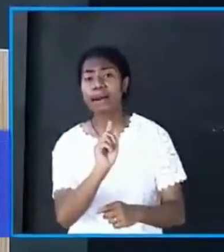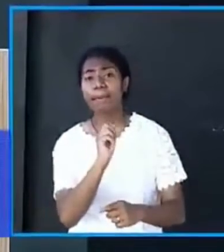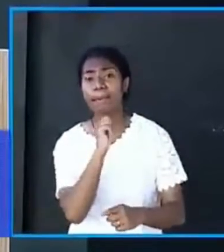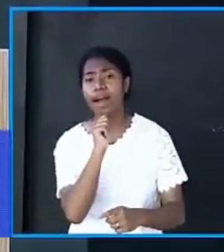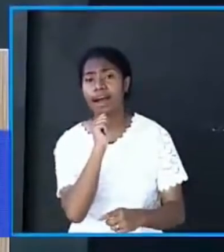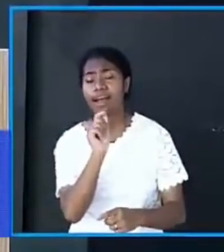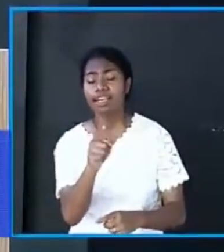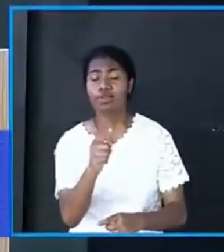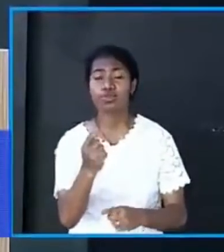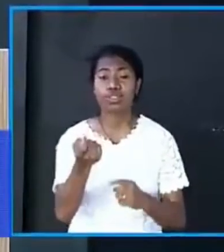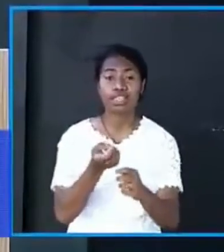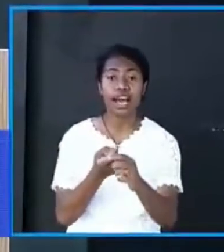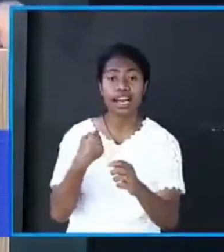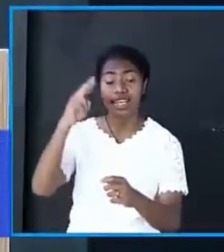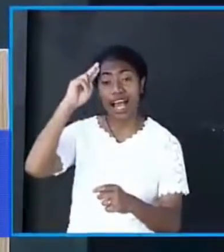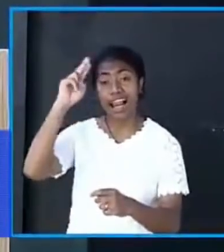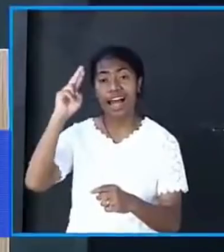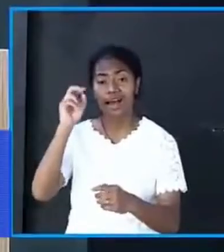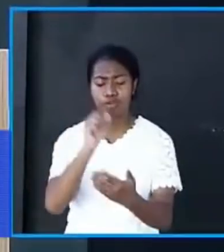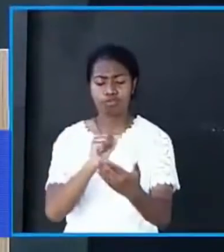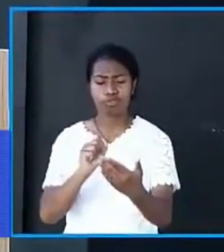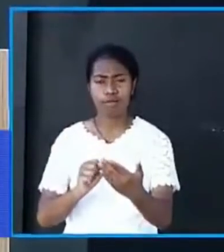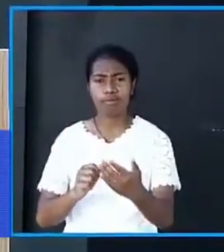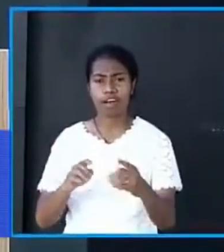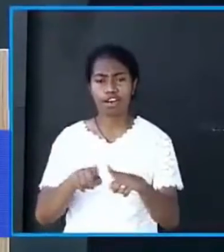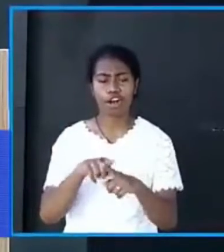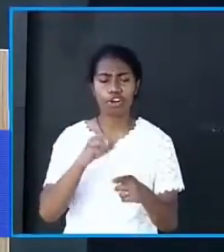diam menurut gambar dan rupanya